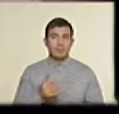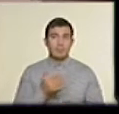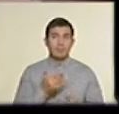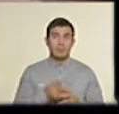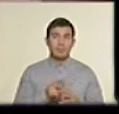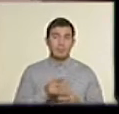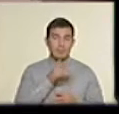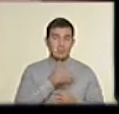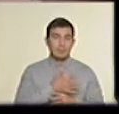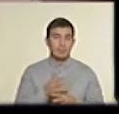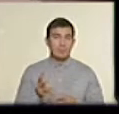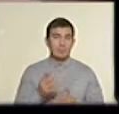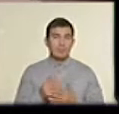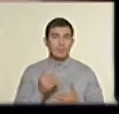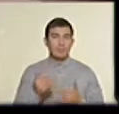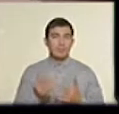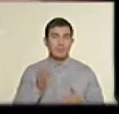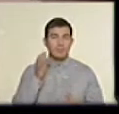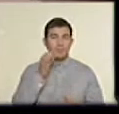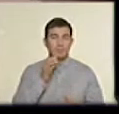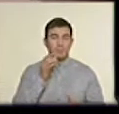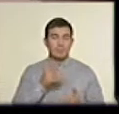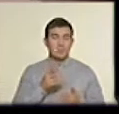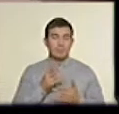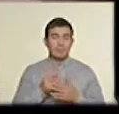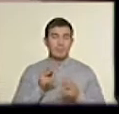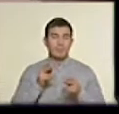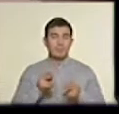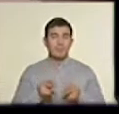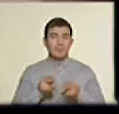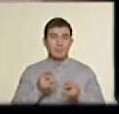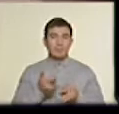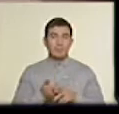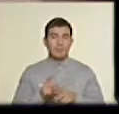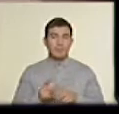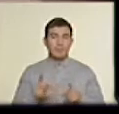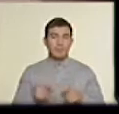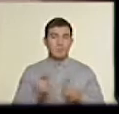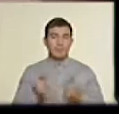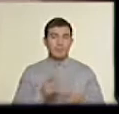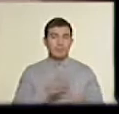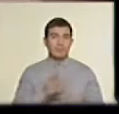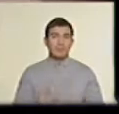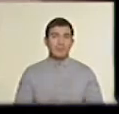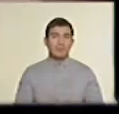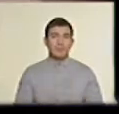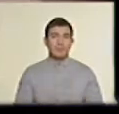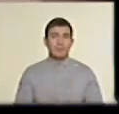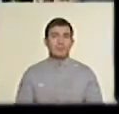yillarda O'zbekistonga tashrif buyuruvchilar soni ham keskin ortib bormoqda.